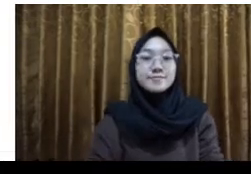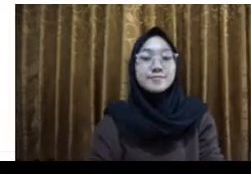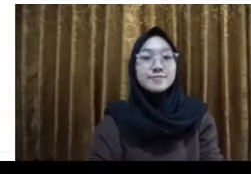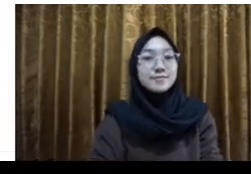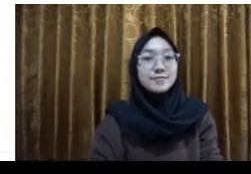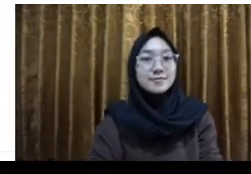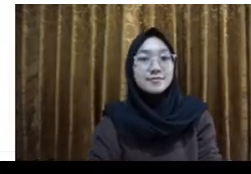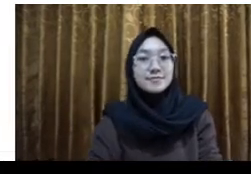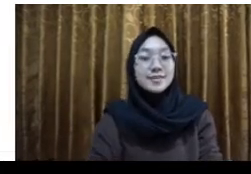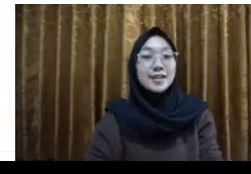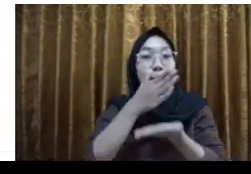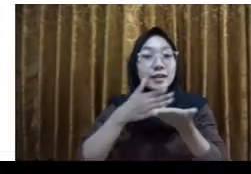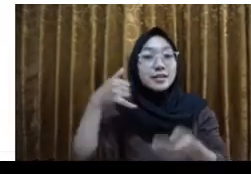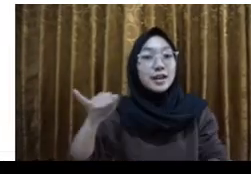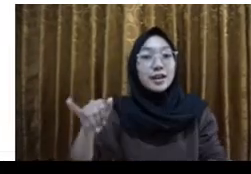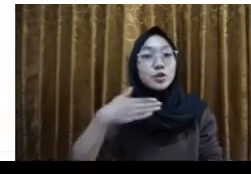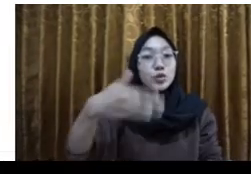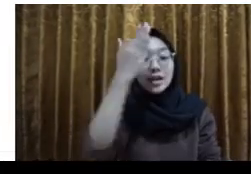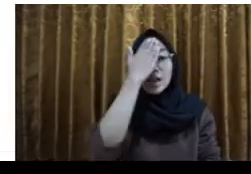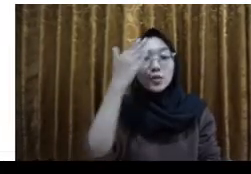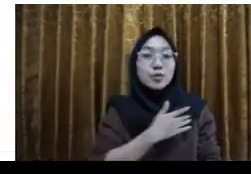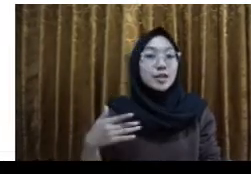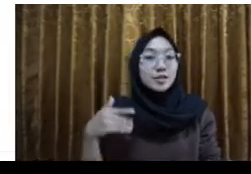Bagi yang sudah tahu dan sudah paham,